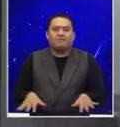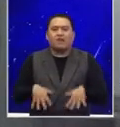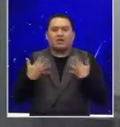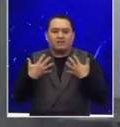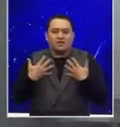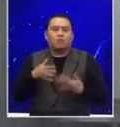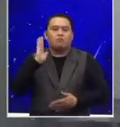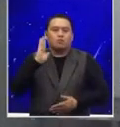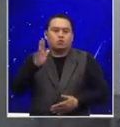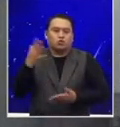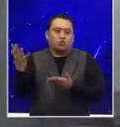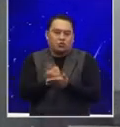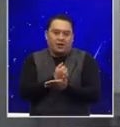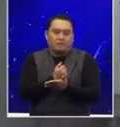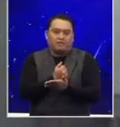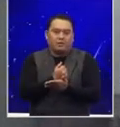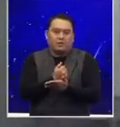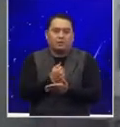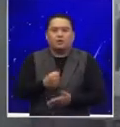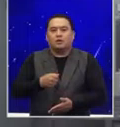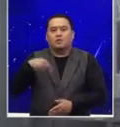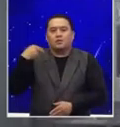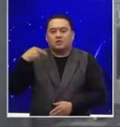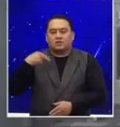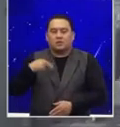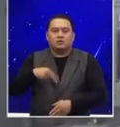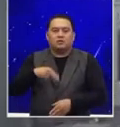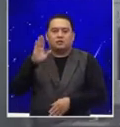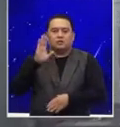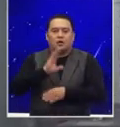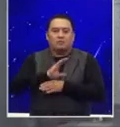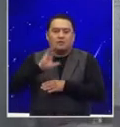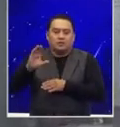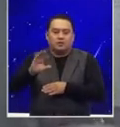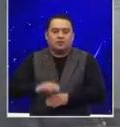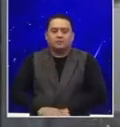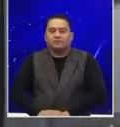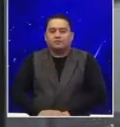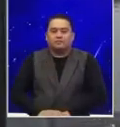и дальнейших успехов. Касым-Жомарт Токаев, президент